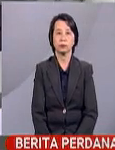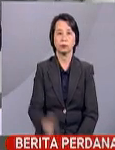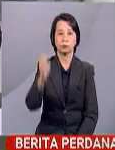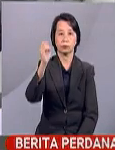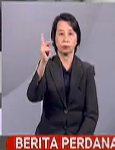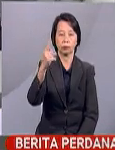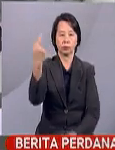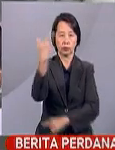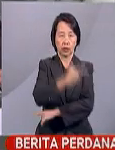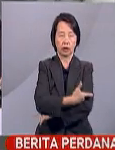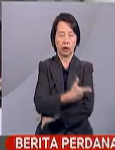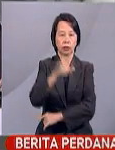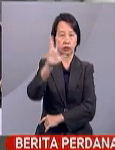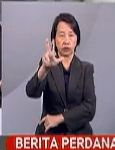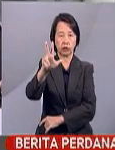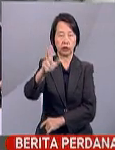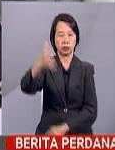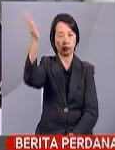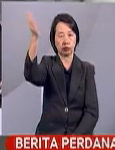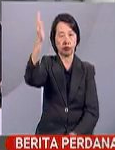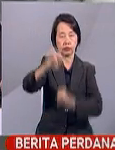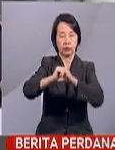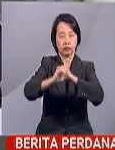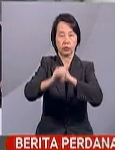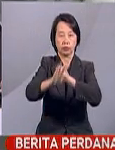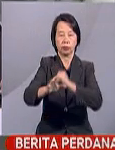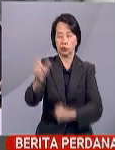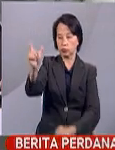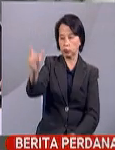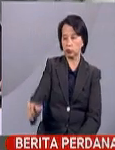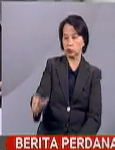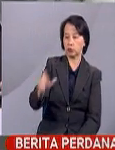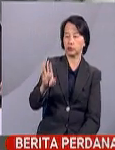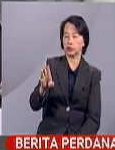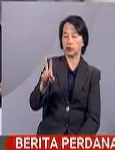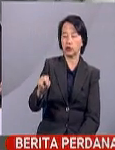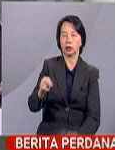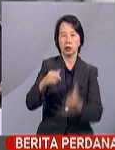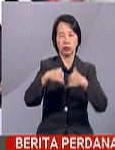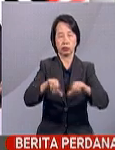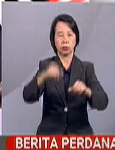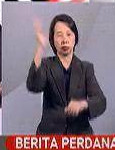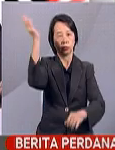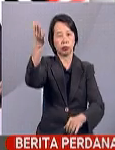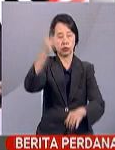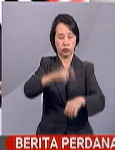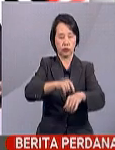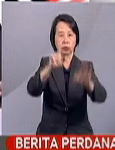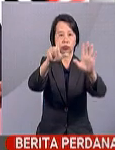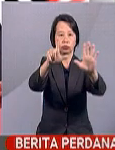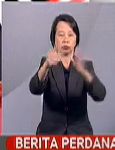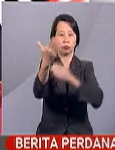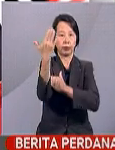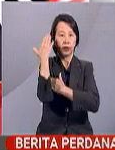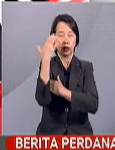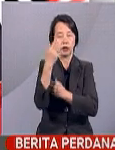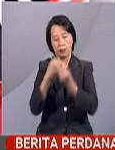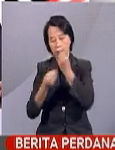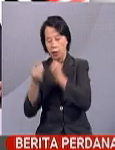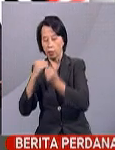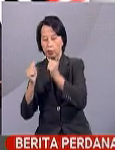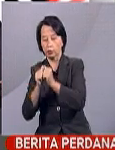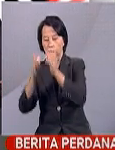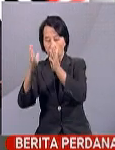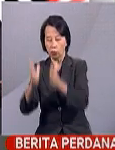sampai hari ketiga bercamping calon BN Muhammad sorimachi meneruskan Kevin seawal 07.00 pagi dengan besaran besar